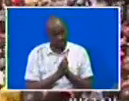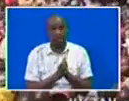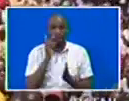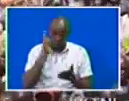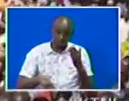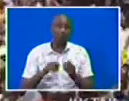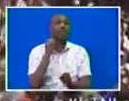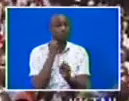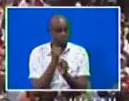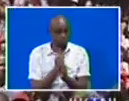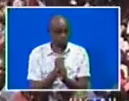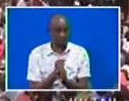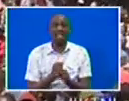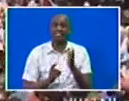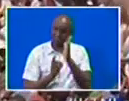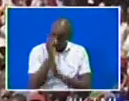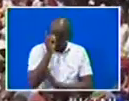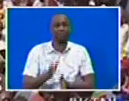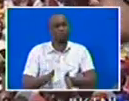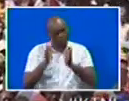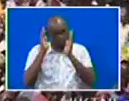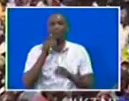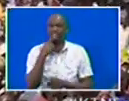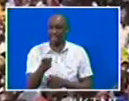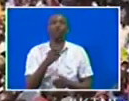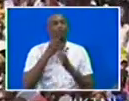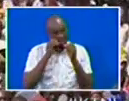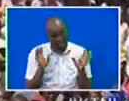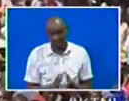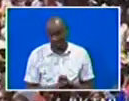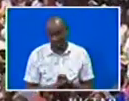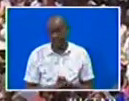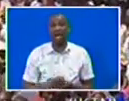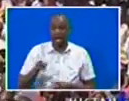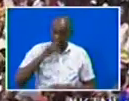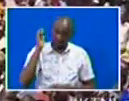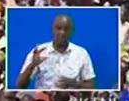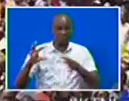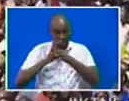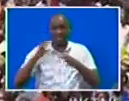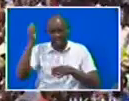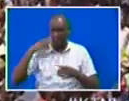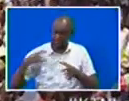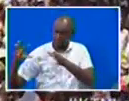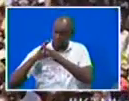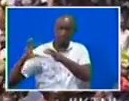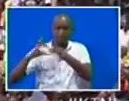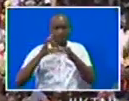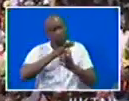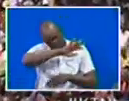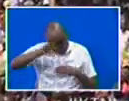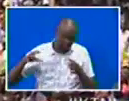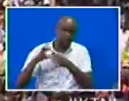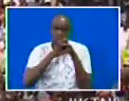tutafanya, kimaendeleo ya mabarabara ile tutafanya, na tutaunganisha Wakenya wote kutoka kila